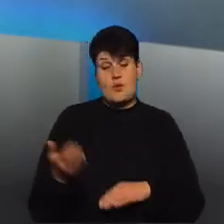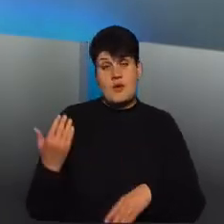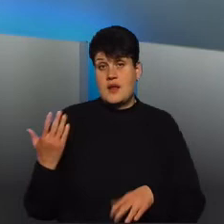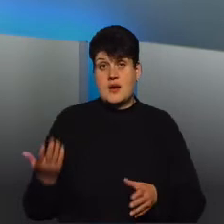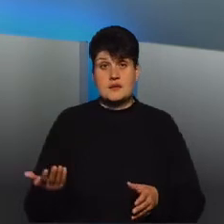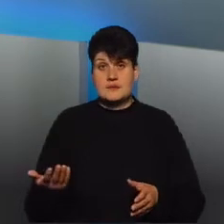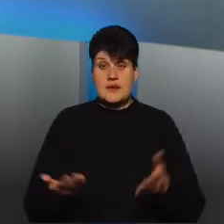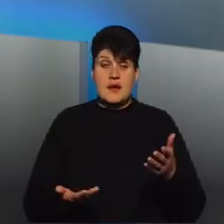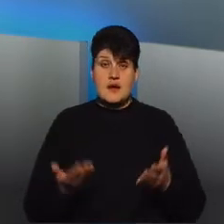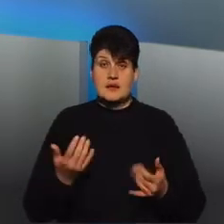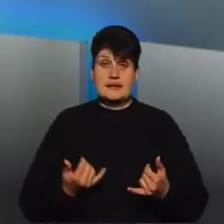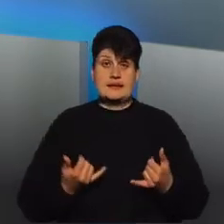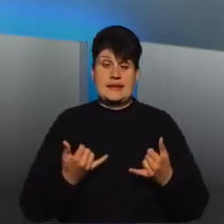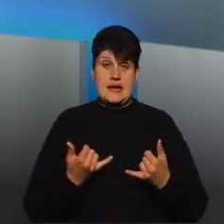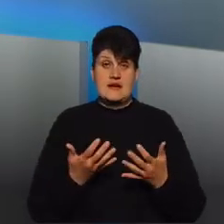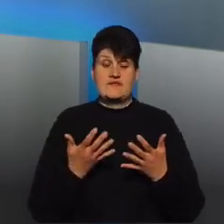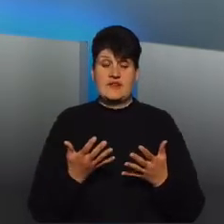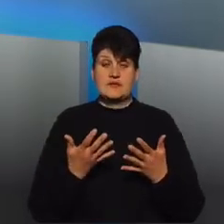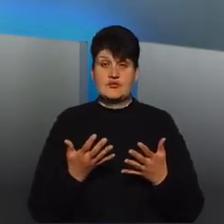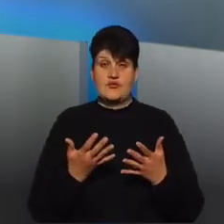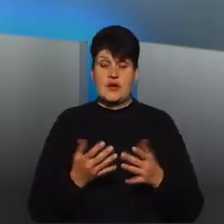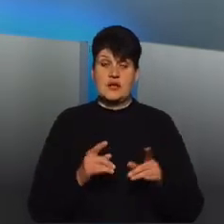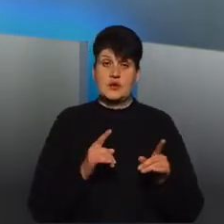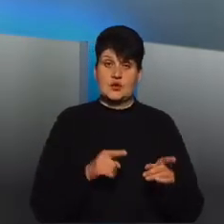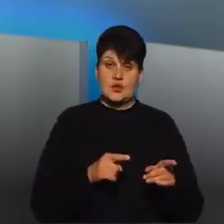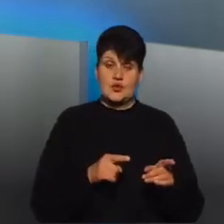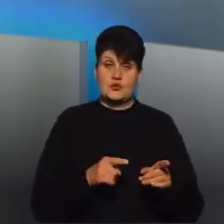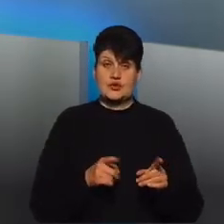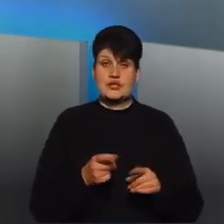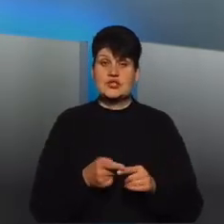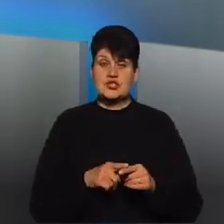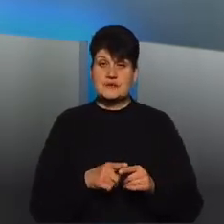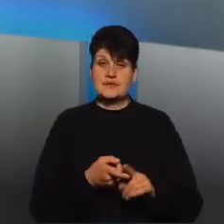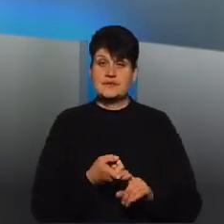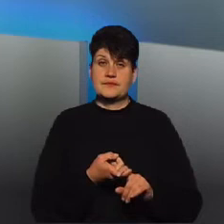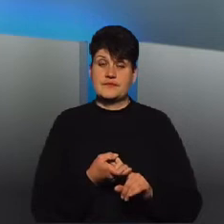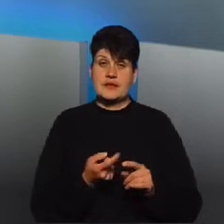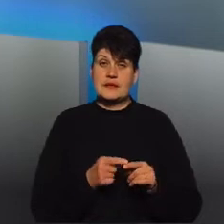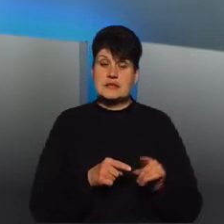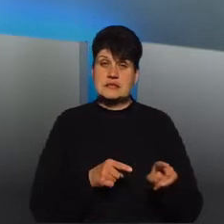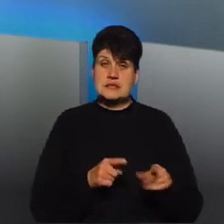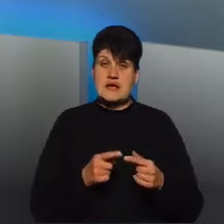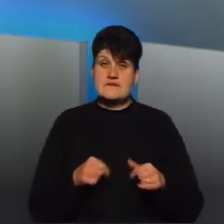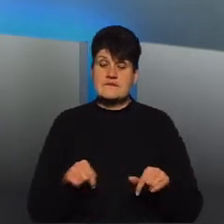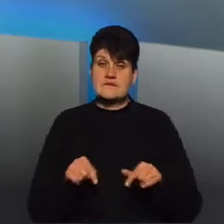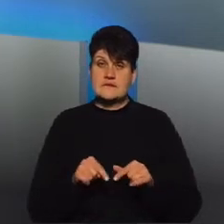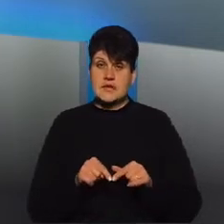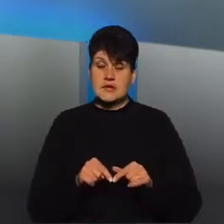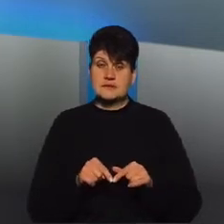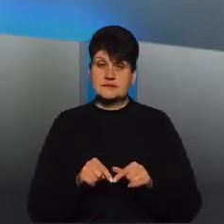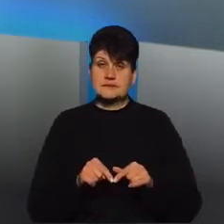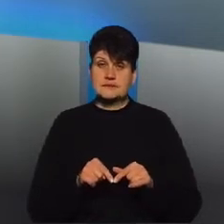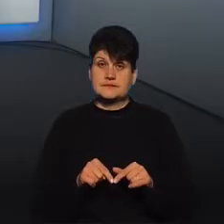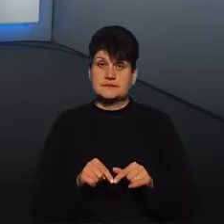Але для з'ясування того, чи належиться цей варіант до омікрона